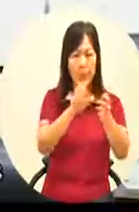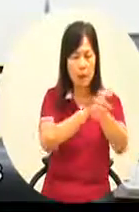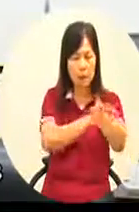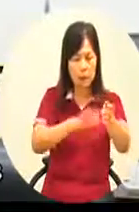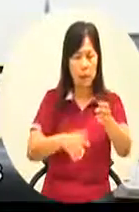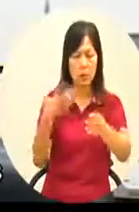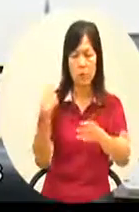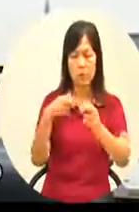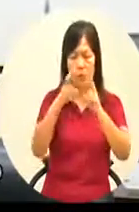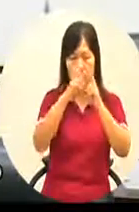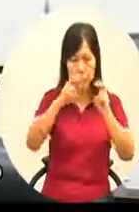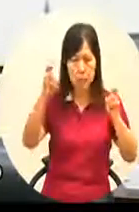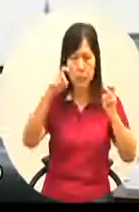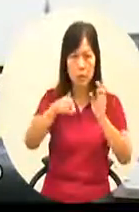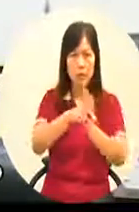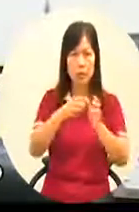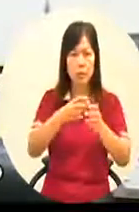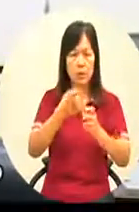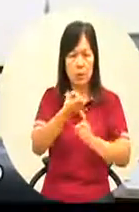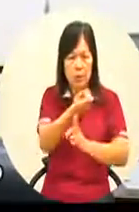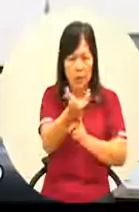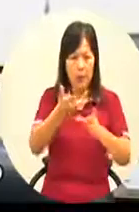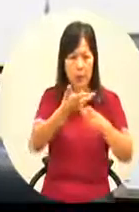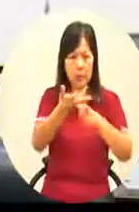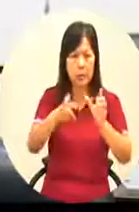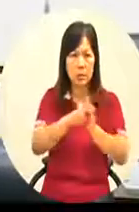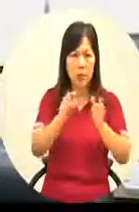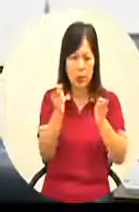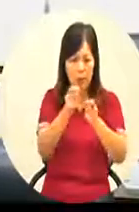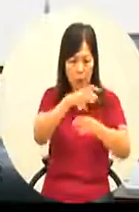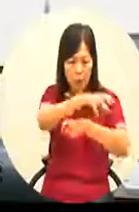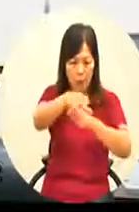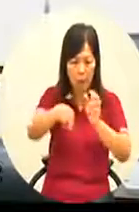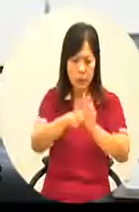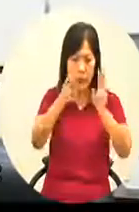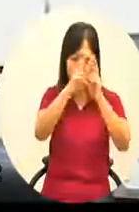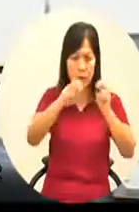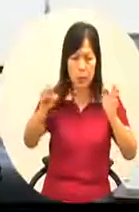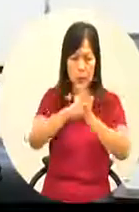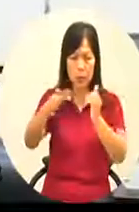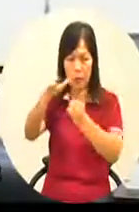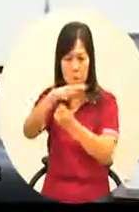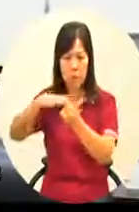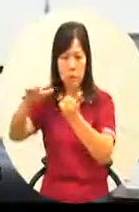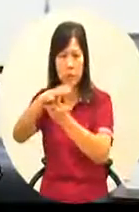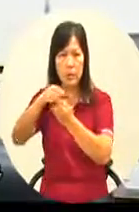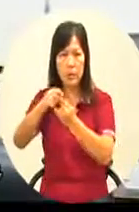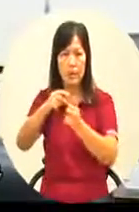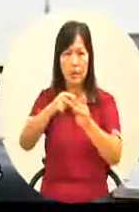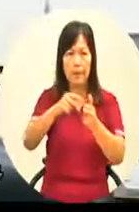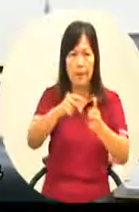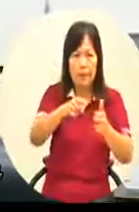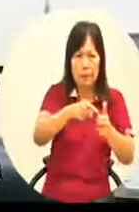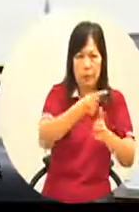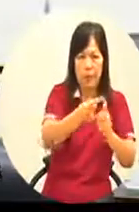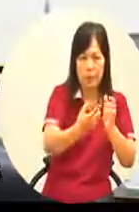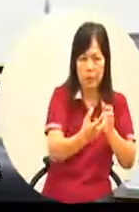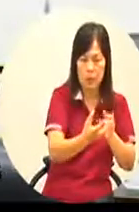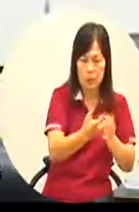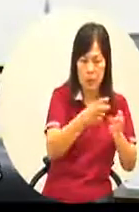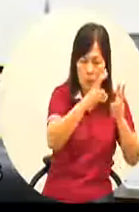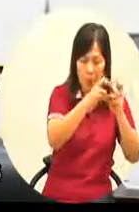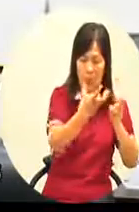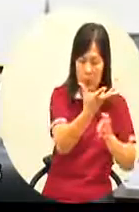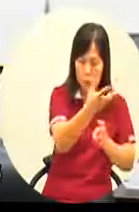城。最好的莲池潭最周边最多的庙宇是全台湾最庙宇最密度最高